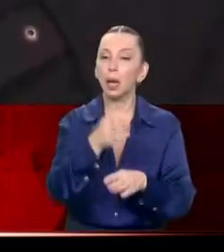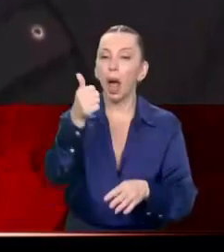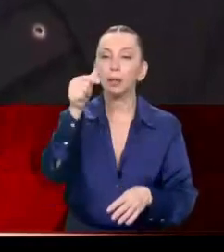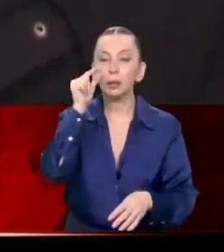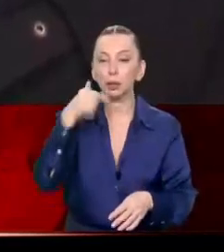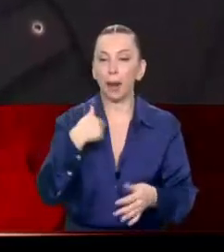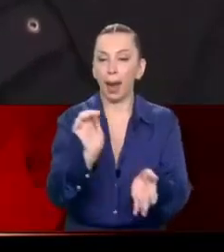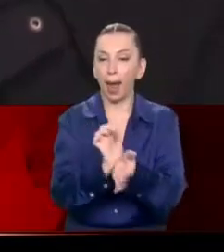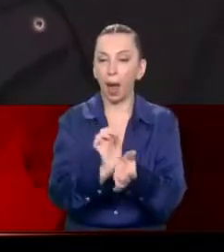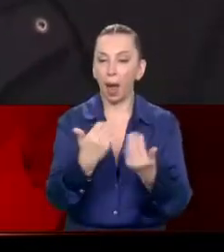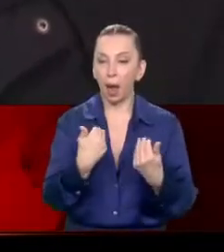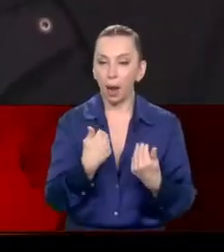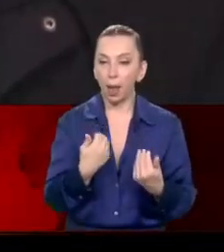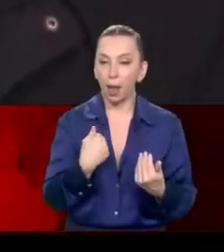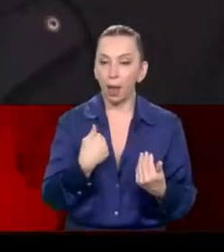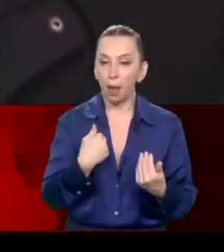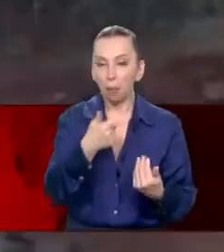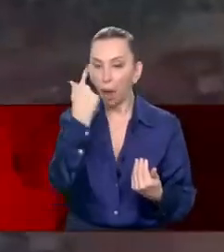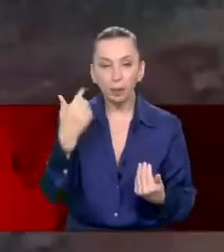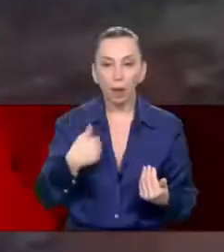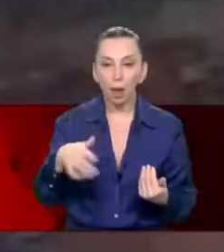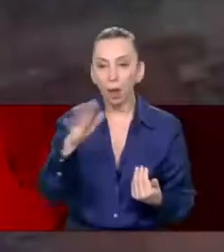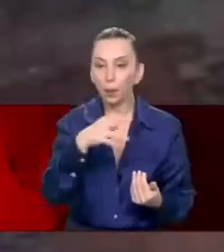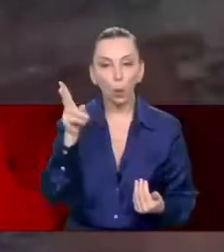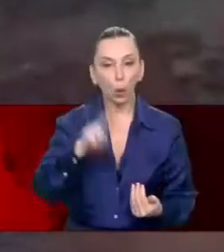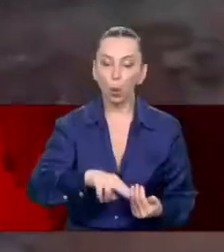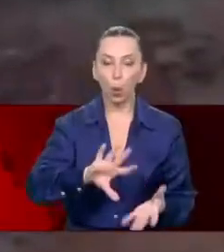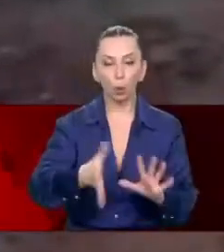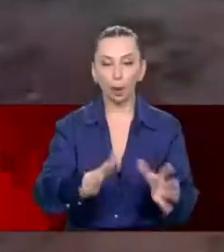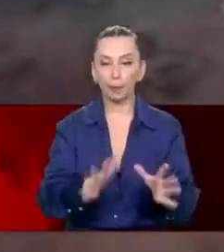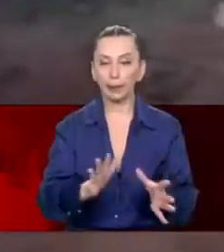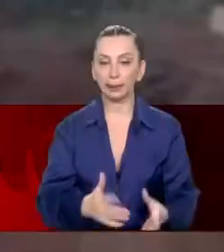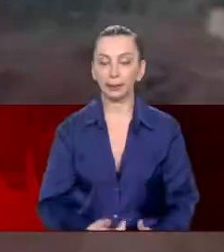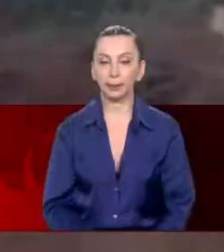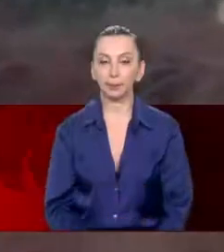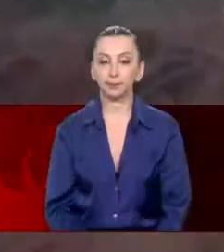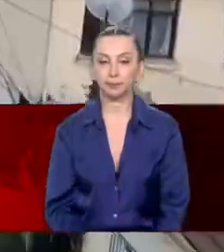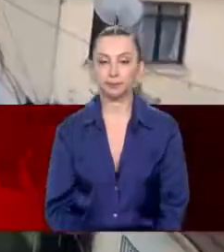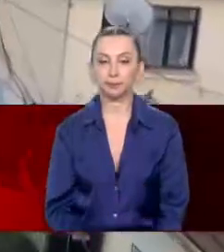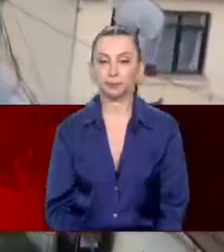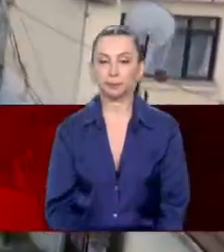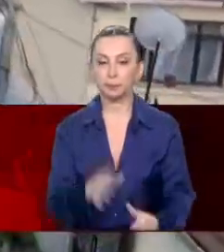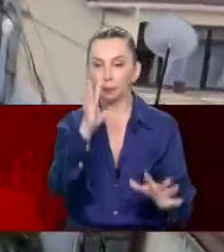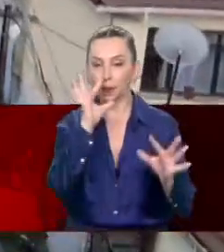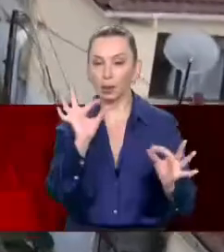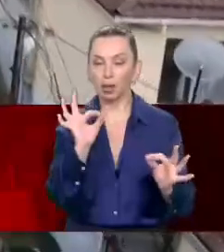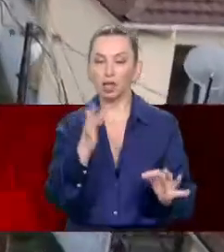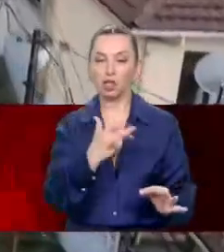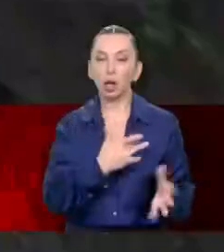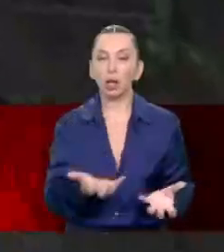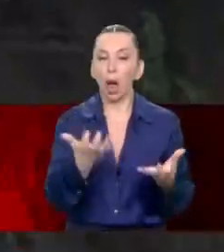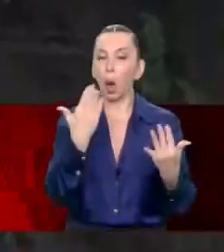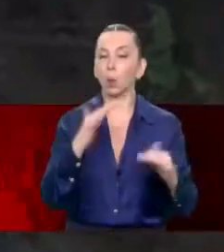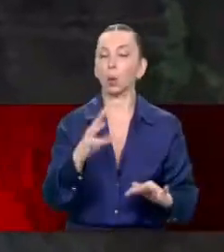bir aileyiz. Hepimiz de yok olabilirdik. Nerede adam? Bekleme orada, bekleme! Kimsenin canı yanmadı ama